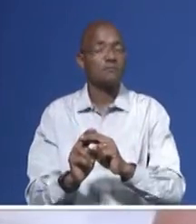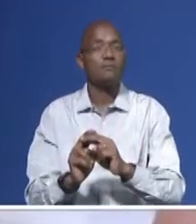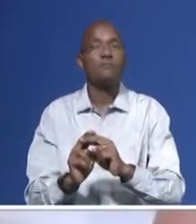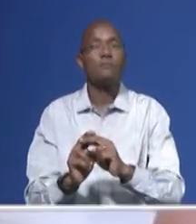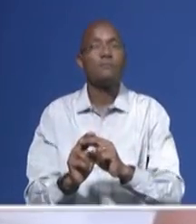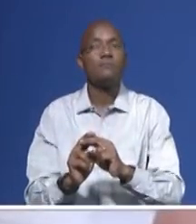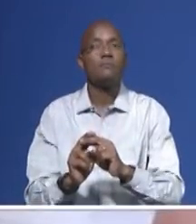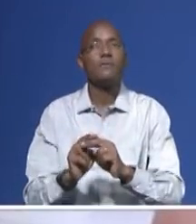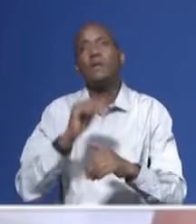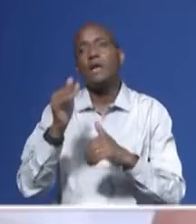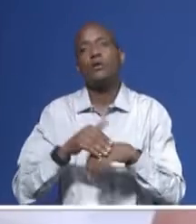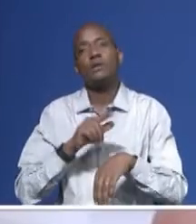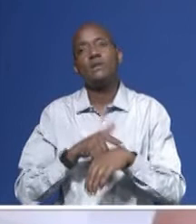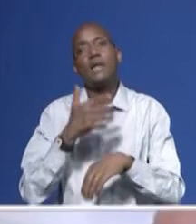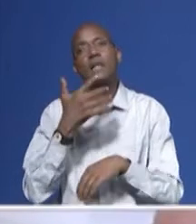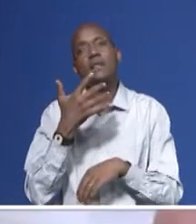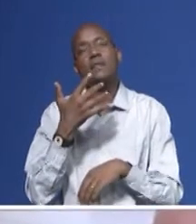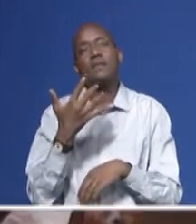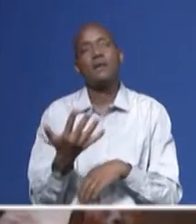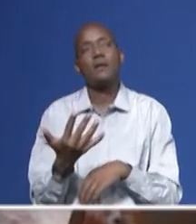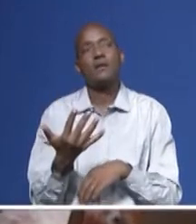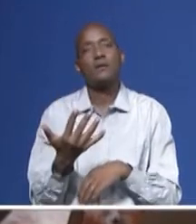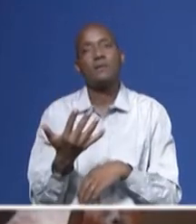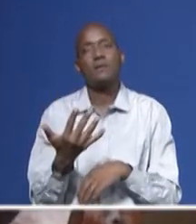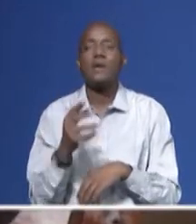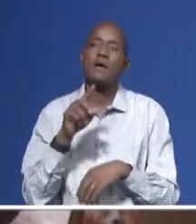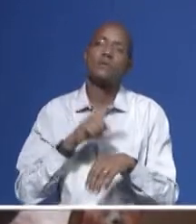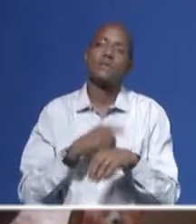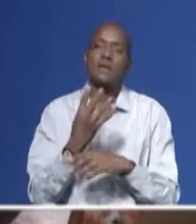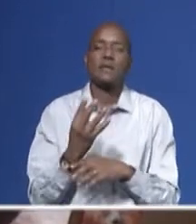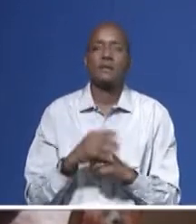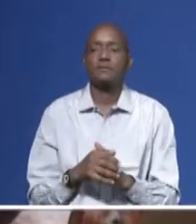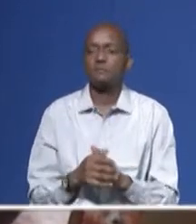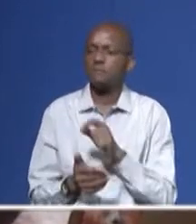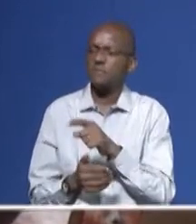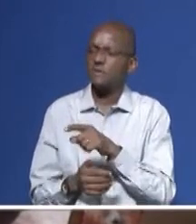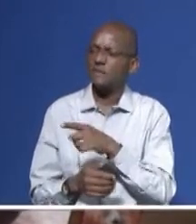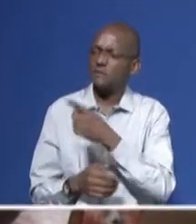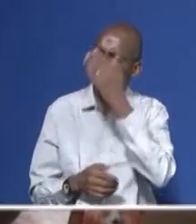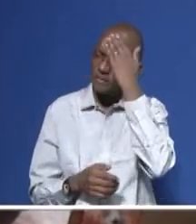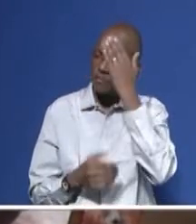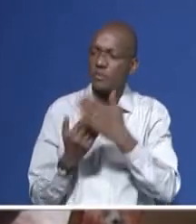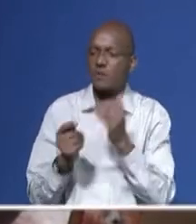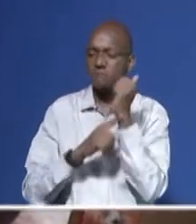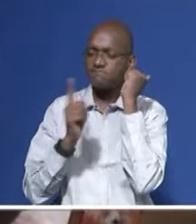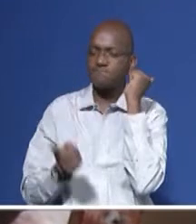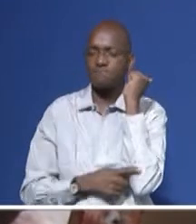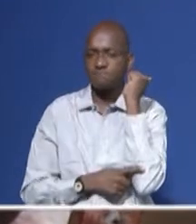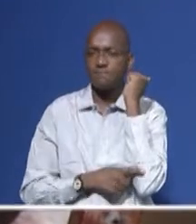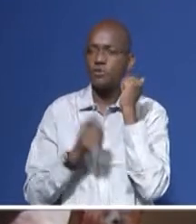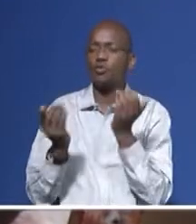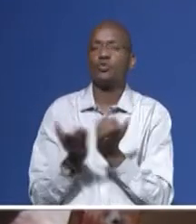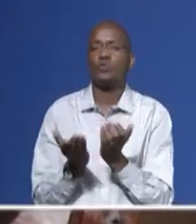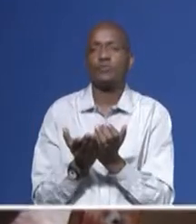saa 5 saa 4. Nini ambacho kilifanya kwamba ugundulike kwamba wewe ni mjamzito huko shuleni?